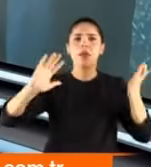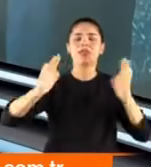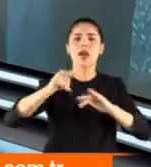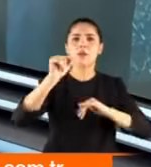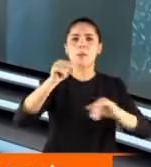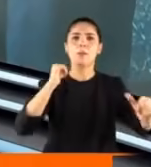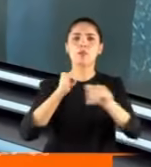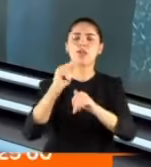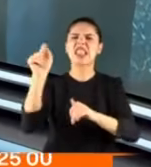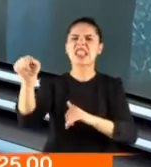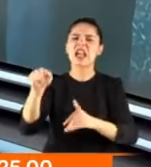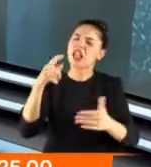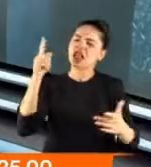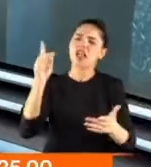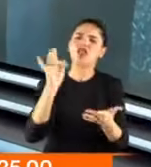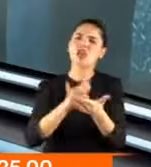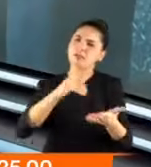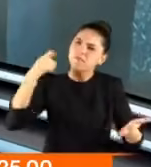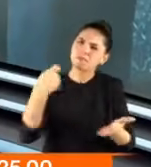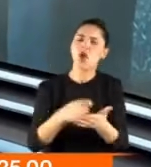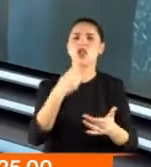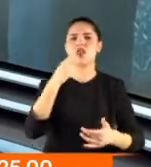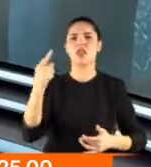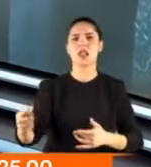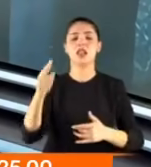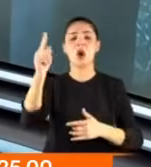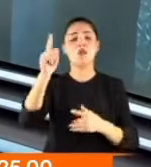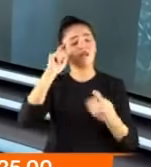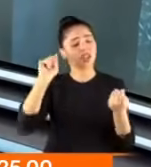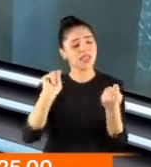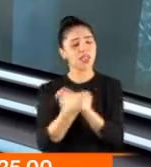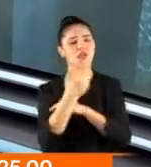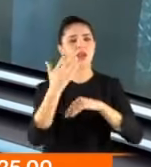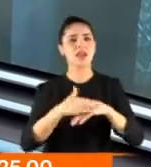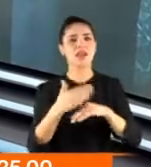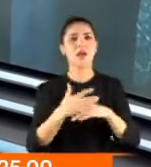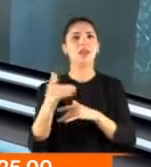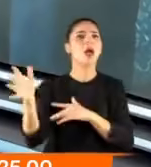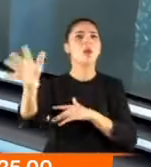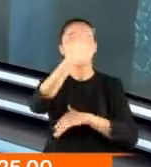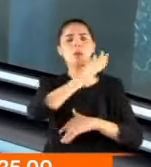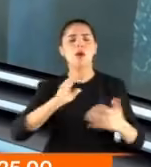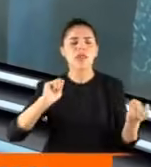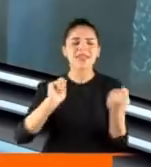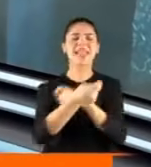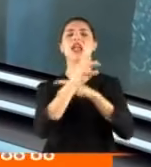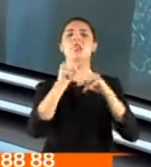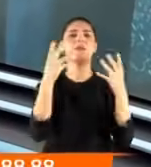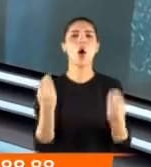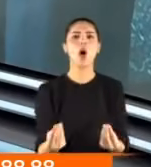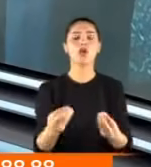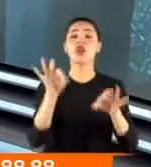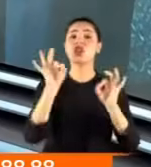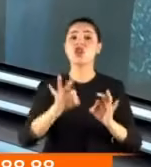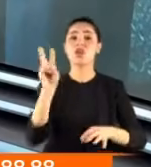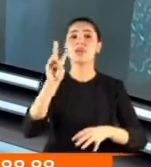kez bedelini ödeyeceksiniz diye seslendi Trump. Yani orada da fikir değiştirdi. Rüzgar herkes için tersine döndü diyebiliriz.